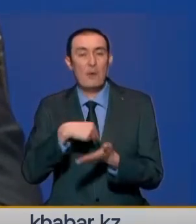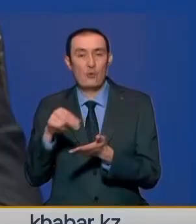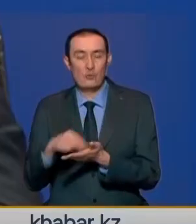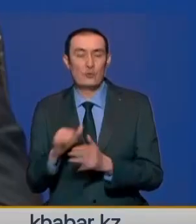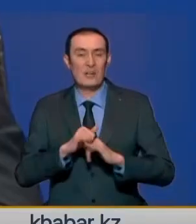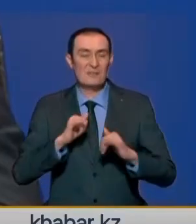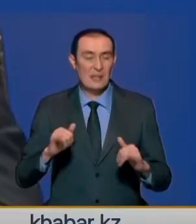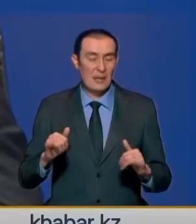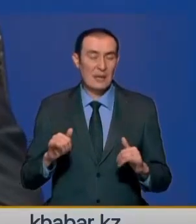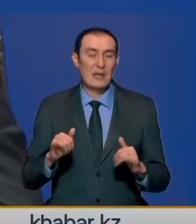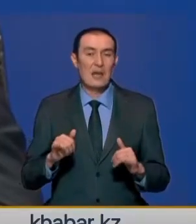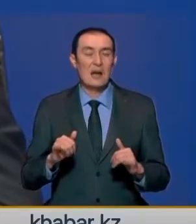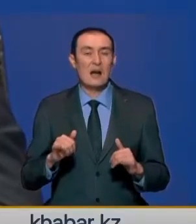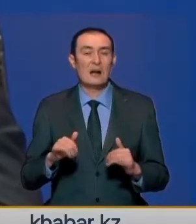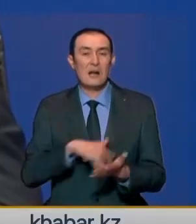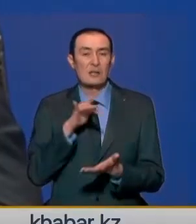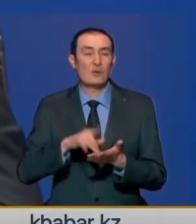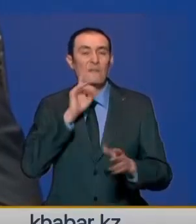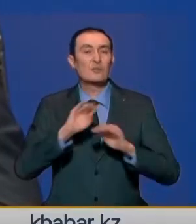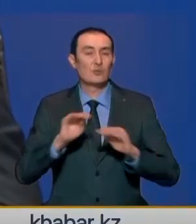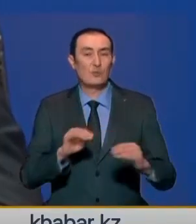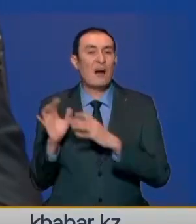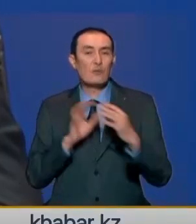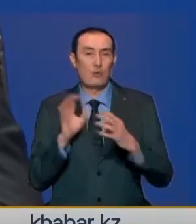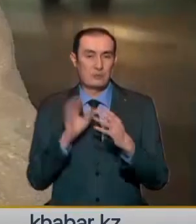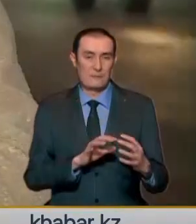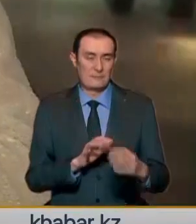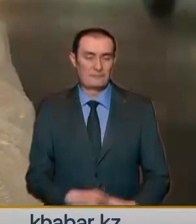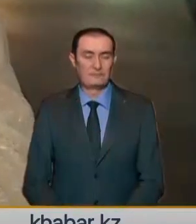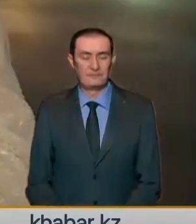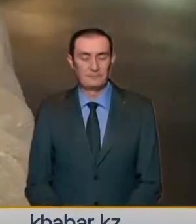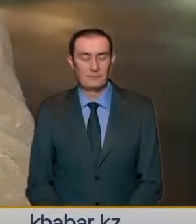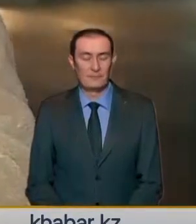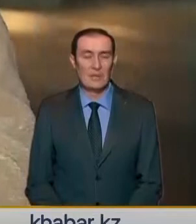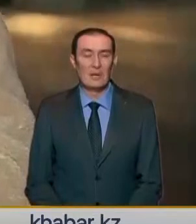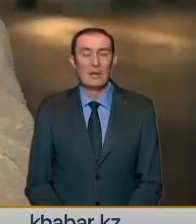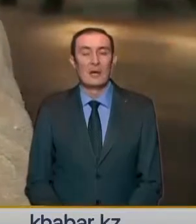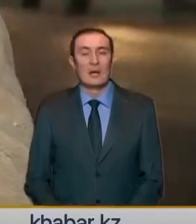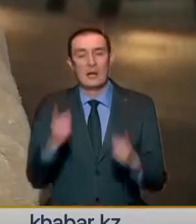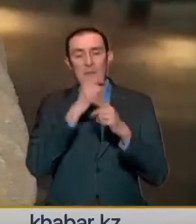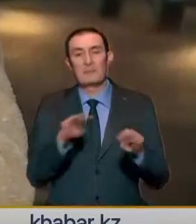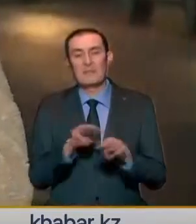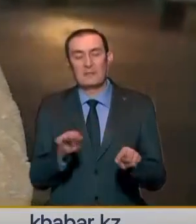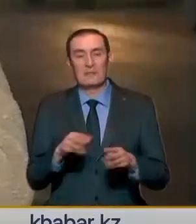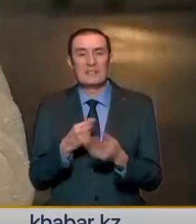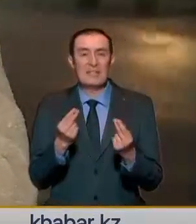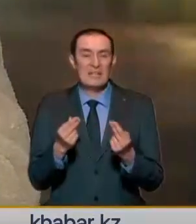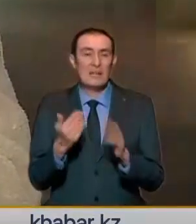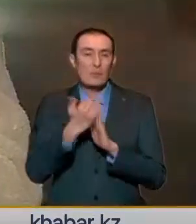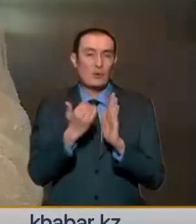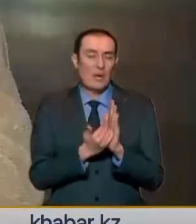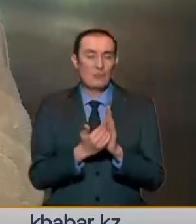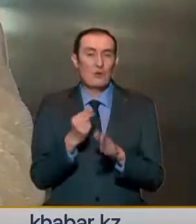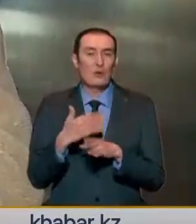на развитие городской инфраструктуры общественного транспорта. Как отметил министр промышленности, денег, выделяемых на программу